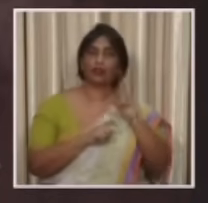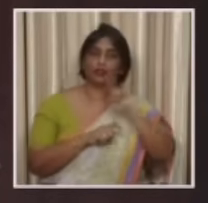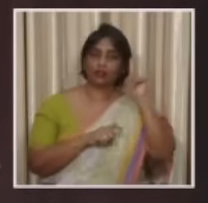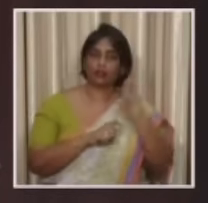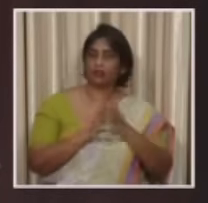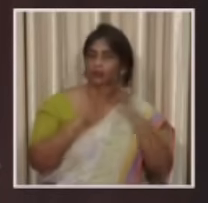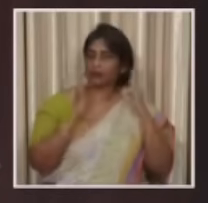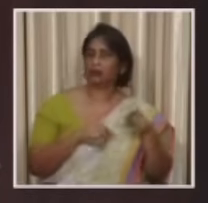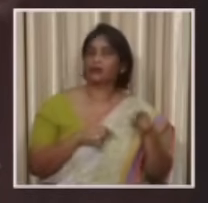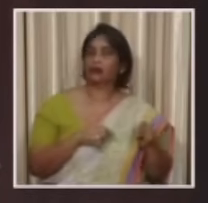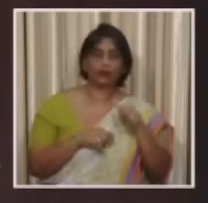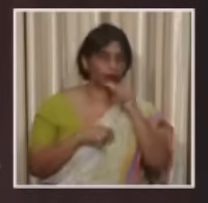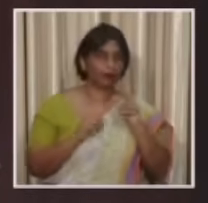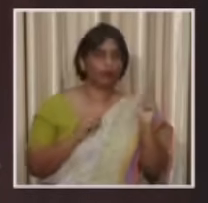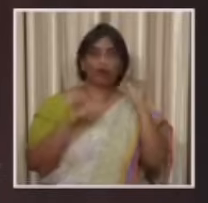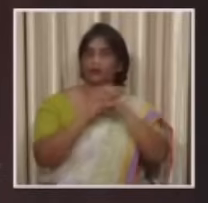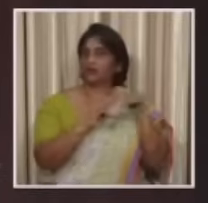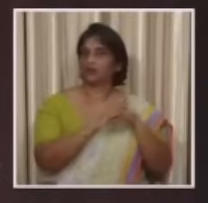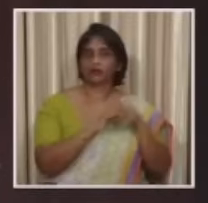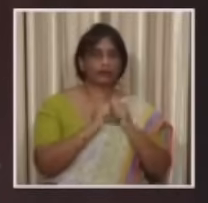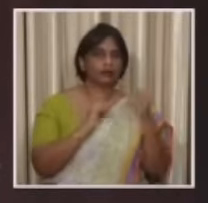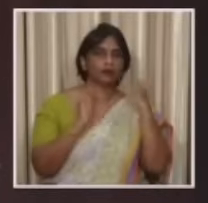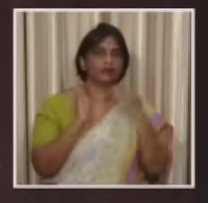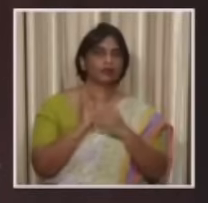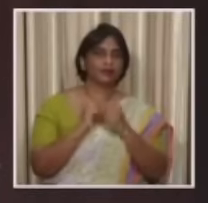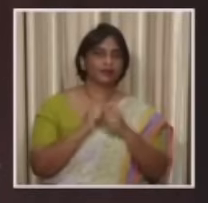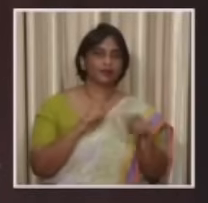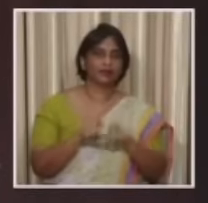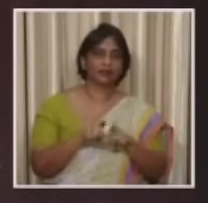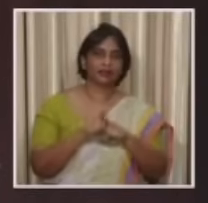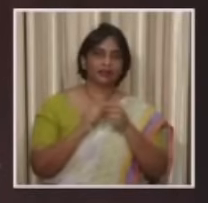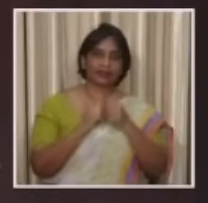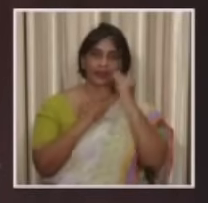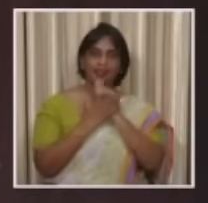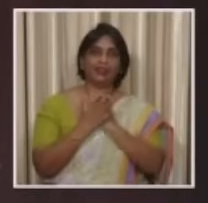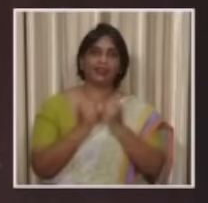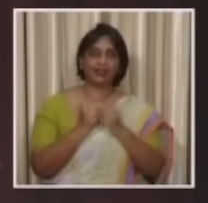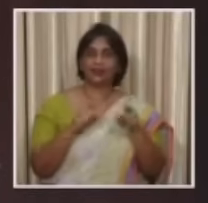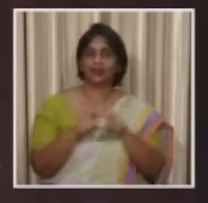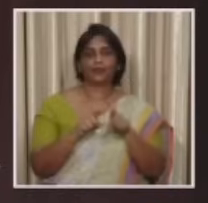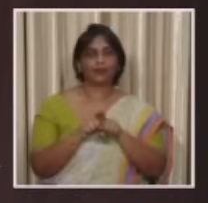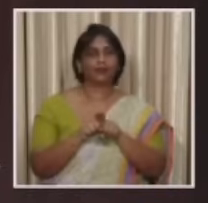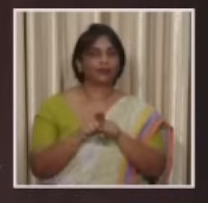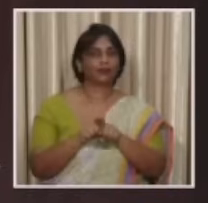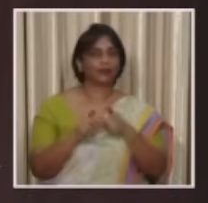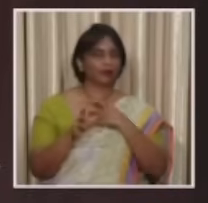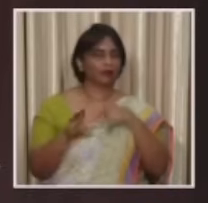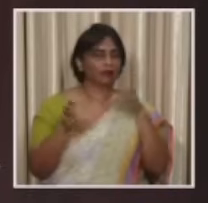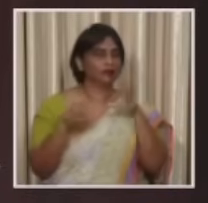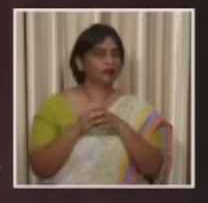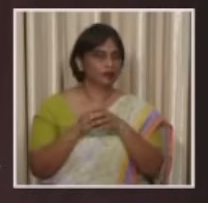ගන්න කිසි කාර්යාලයක වැඩ කරන්නේ නැහැ. විශ්වවිද්‍යාල අනන්තයේ කාර්ය මණ්ඩලයේ ප්‍රශ්නේ දැන් හිර වෙලා